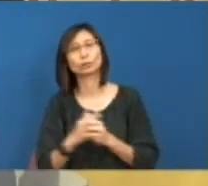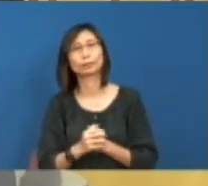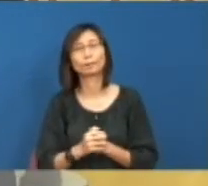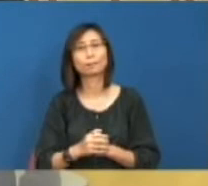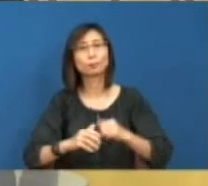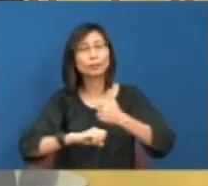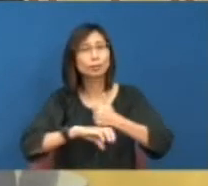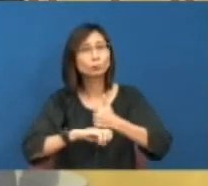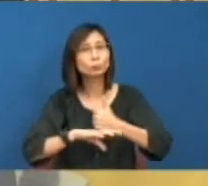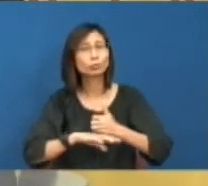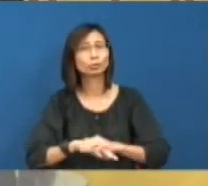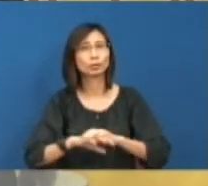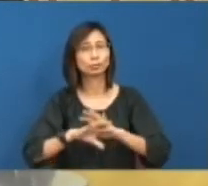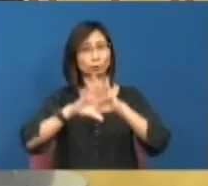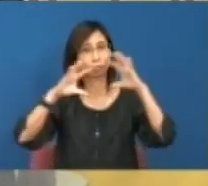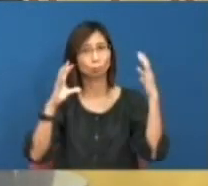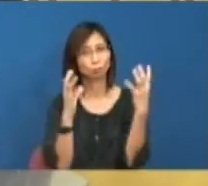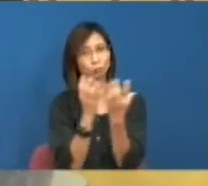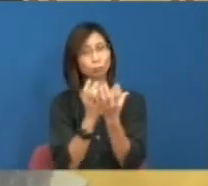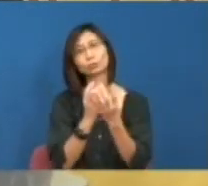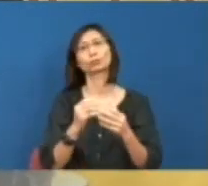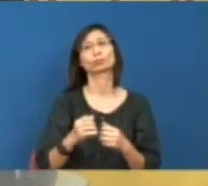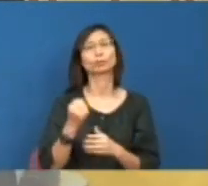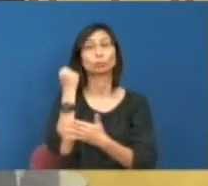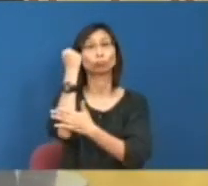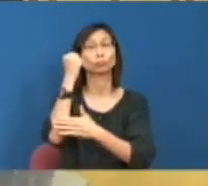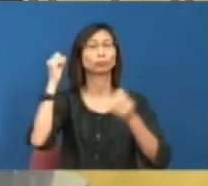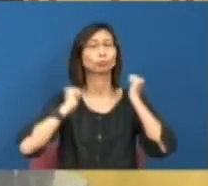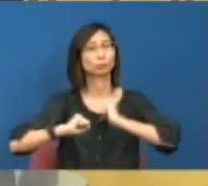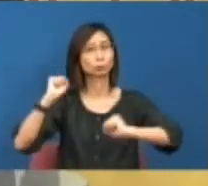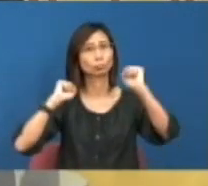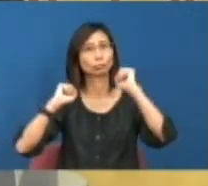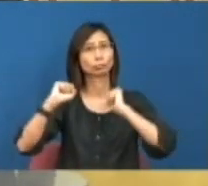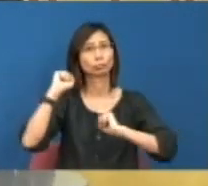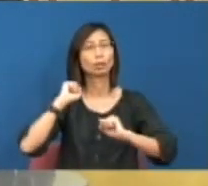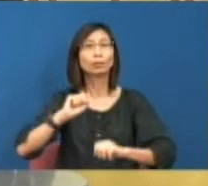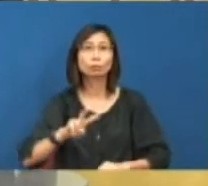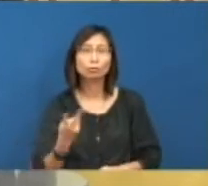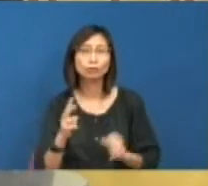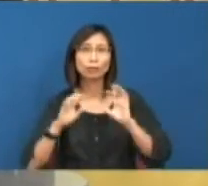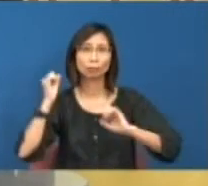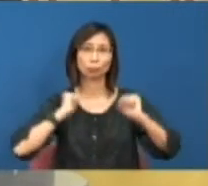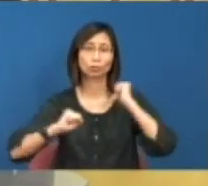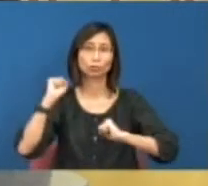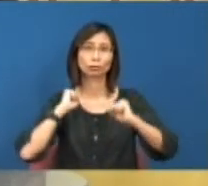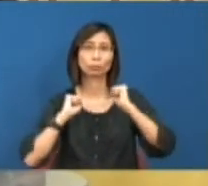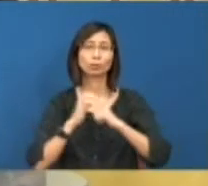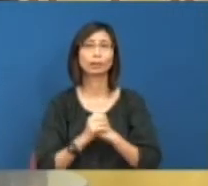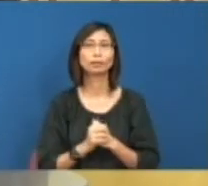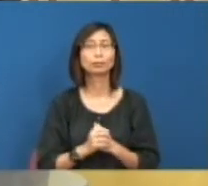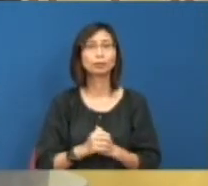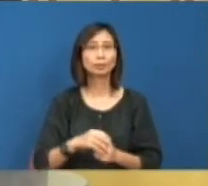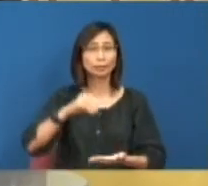一個群眾性的運動、抗爭運動、改革運動，以至到革命運動，一定是要